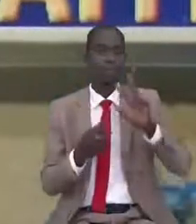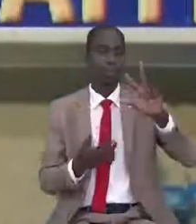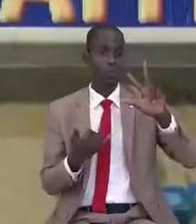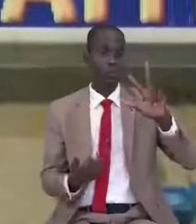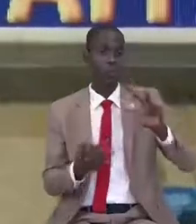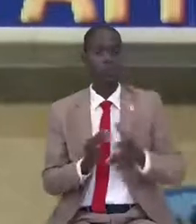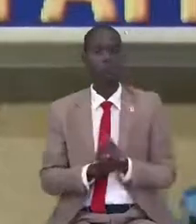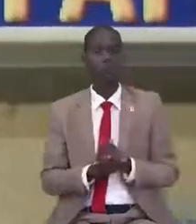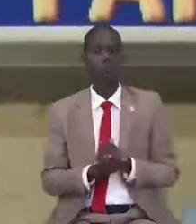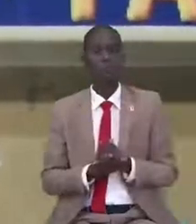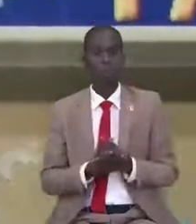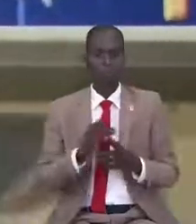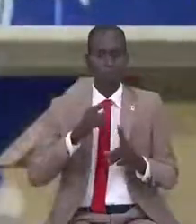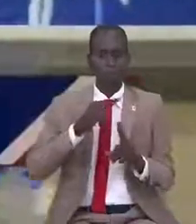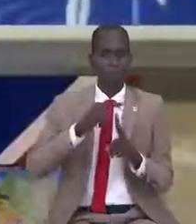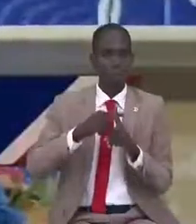Troisième point maintenant.